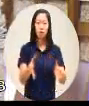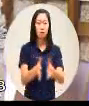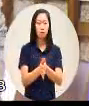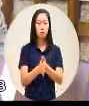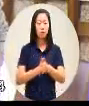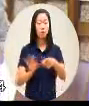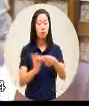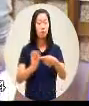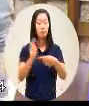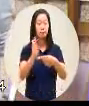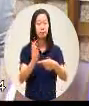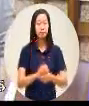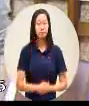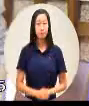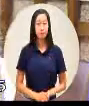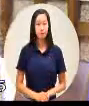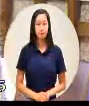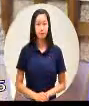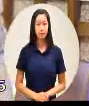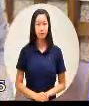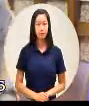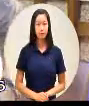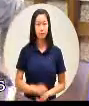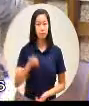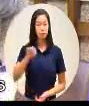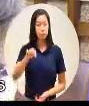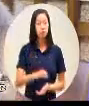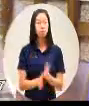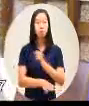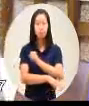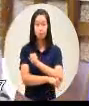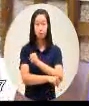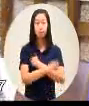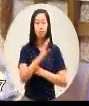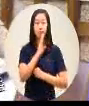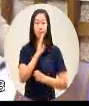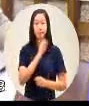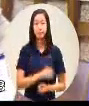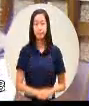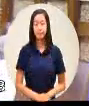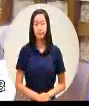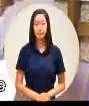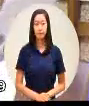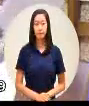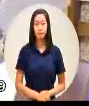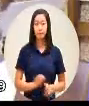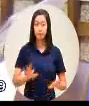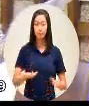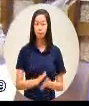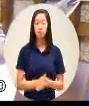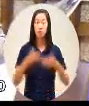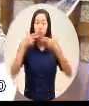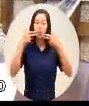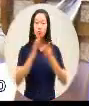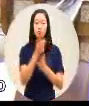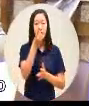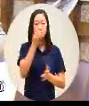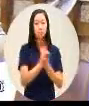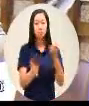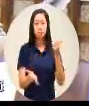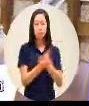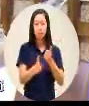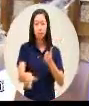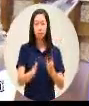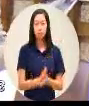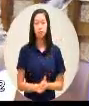页，所以这个是有基础的。如果我们看取得原住民文化足以认证证明总